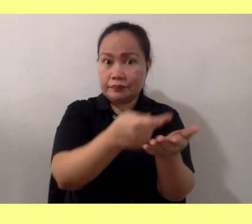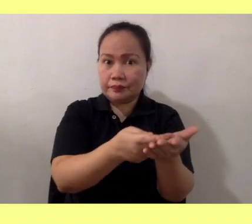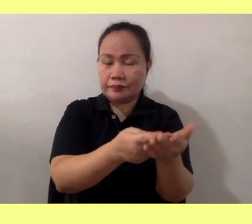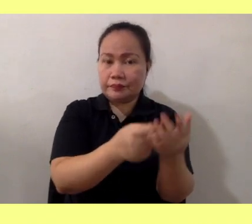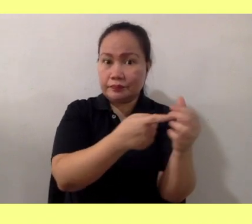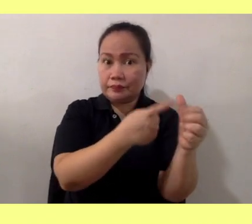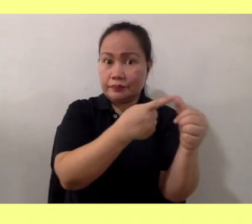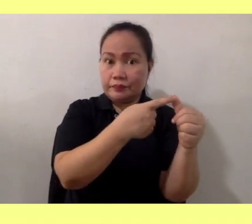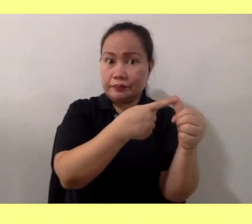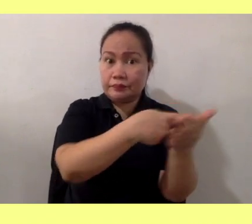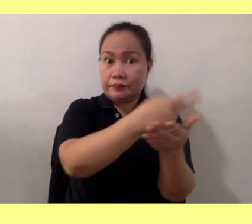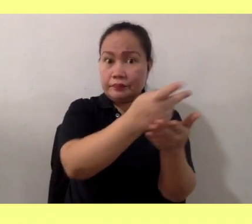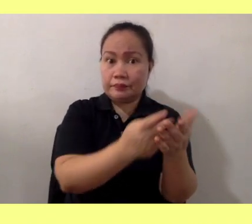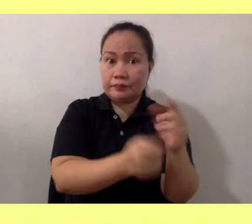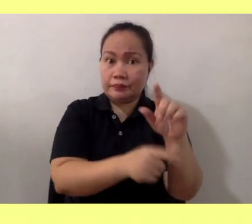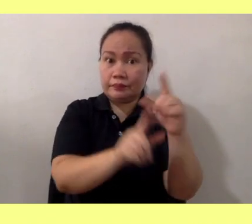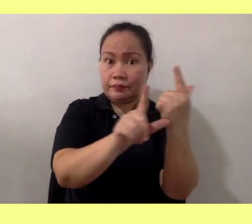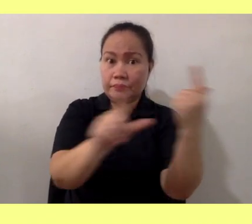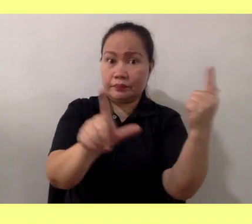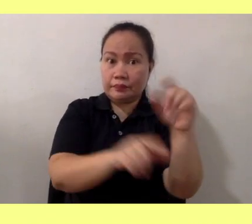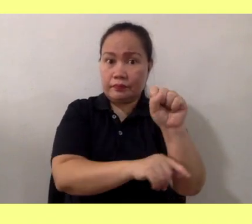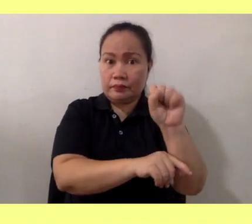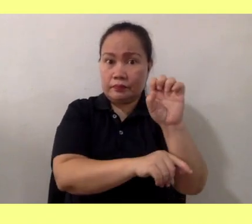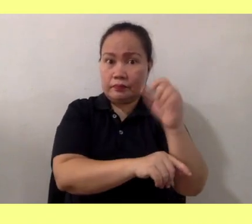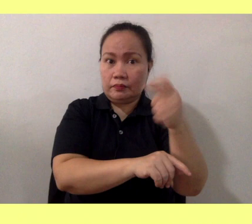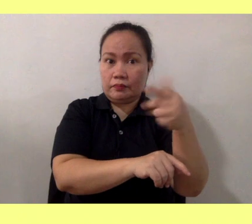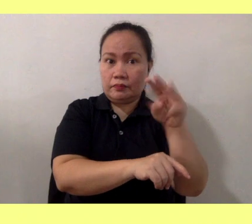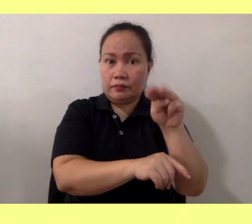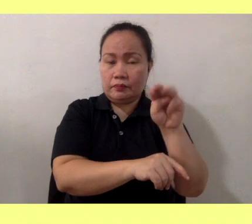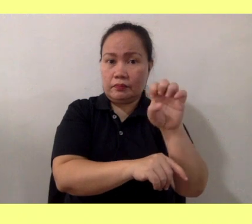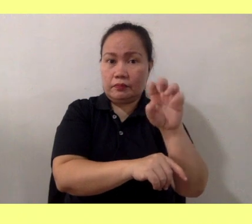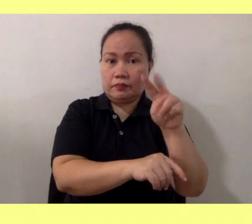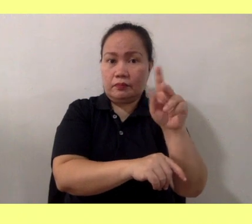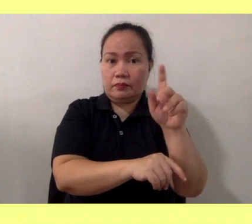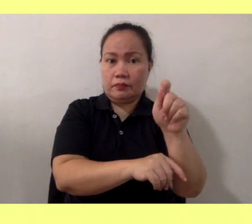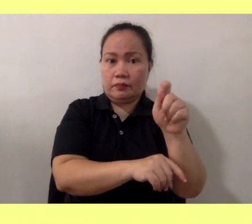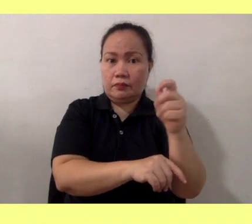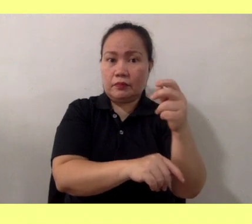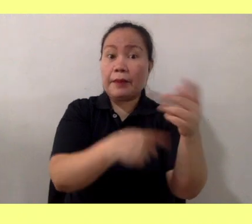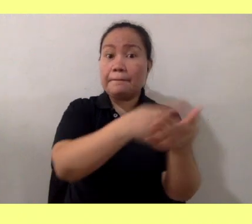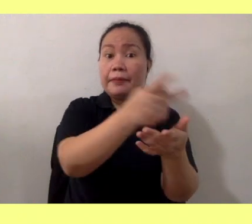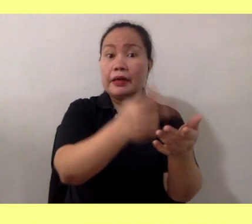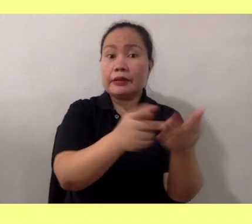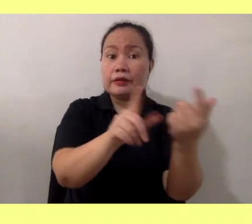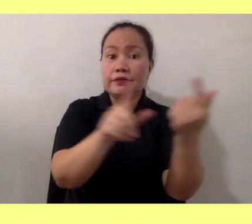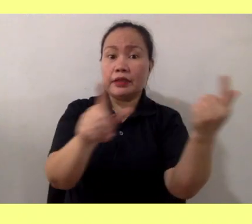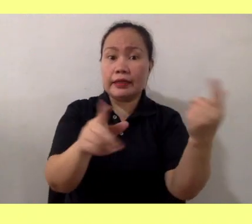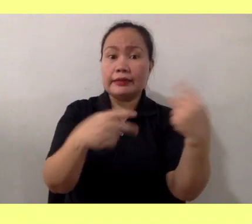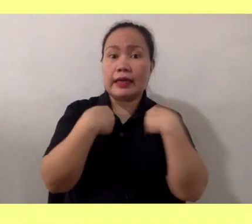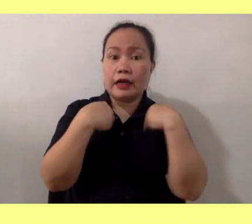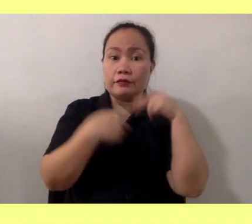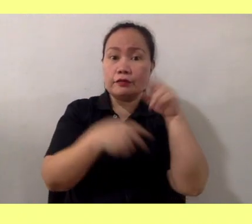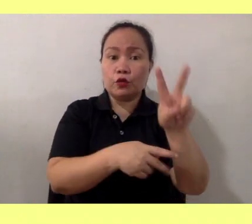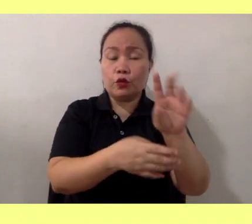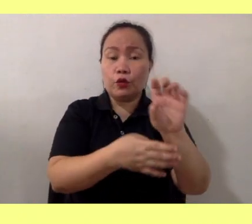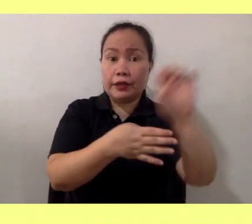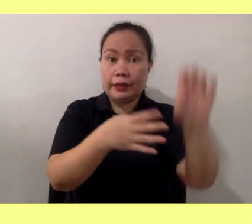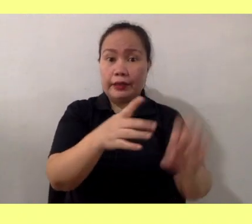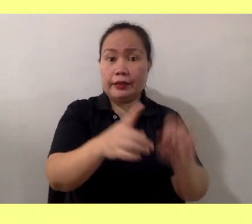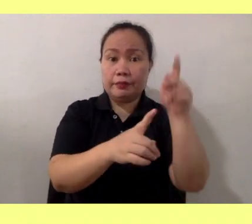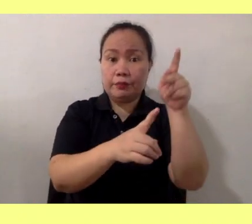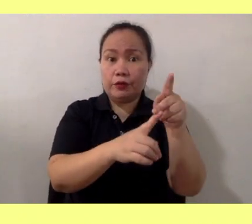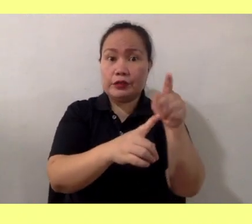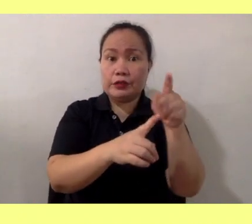Okay, so let's start with the line segment. So, a line segment is a part of a line consisting 2 endpoints